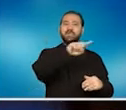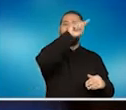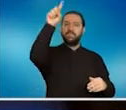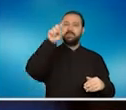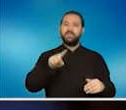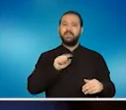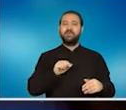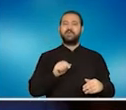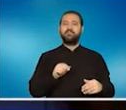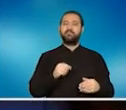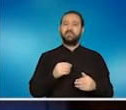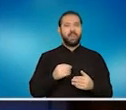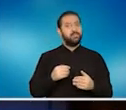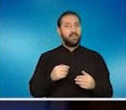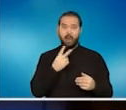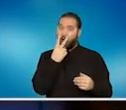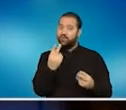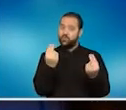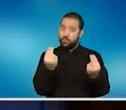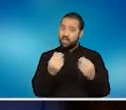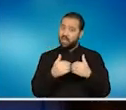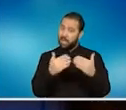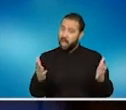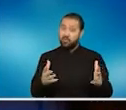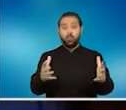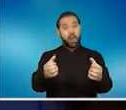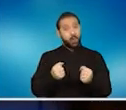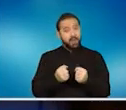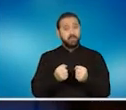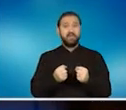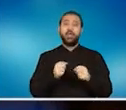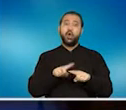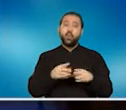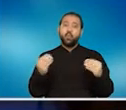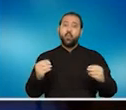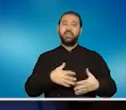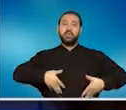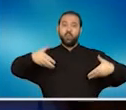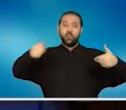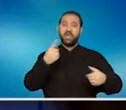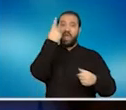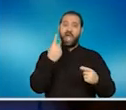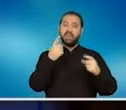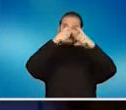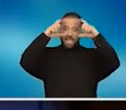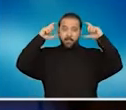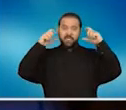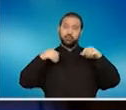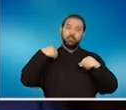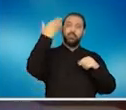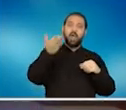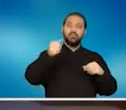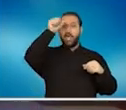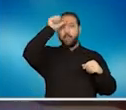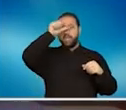că l-au perceput foarte bine de la început și l-au primit cu multă bucurie, că a venit întâi episcop, apoi a ajuns